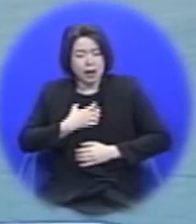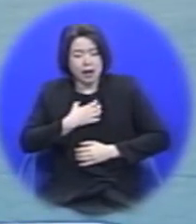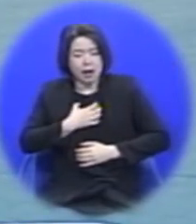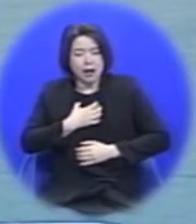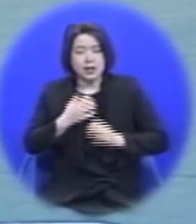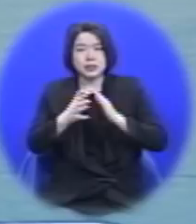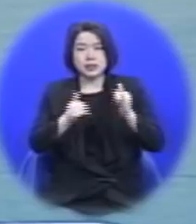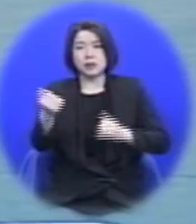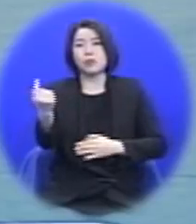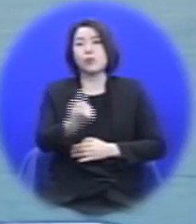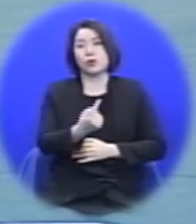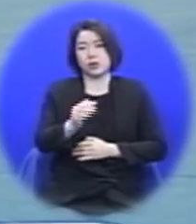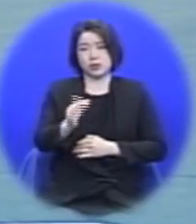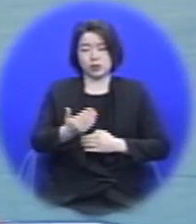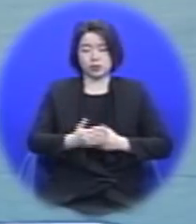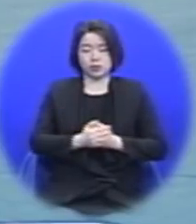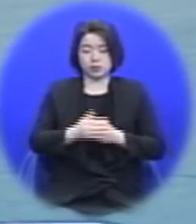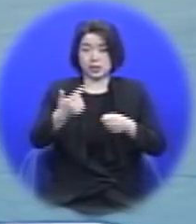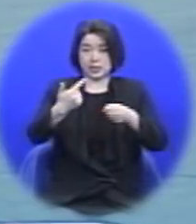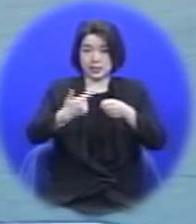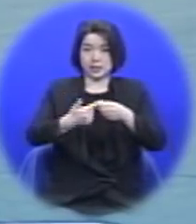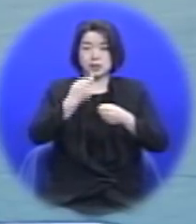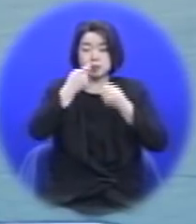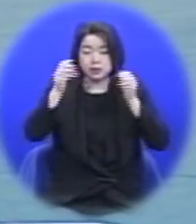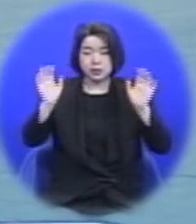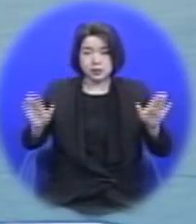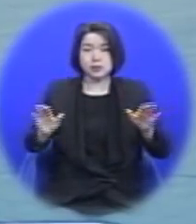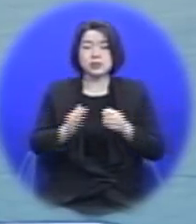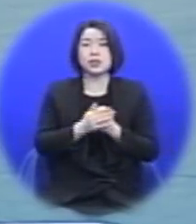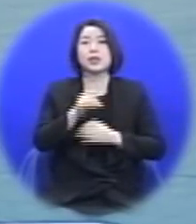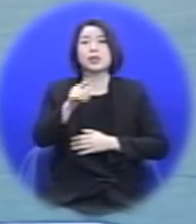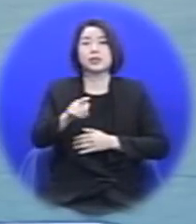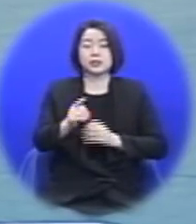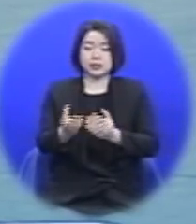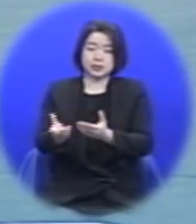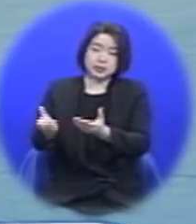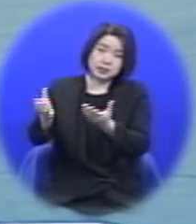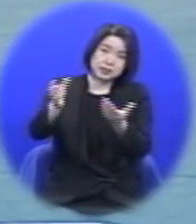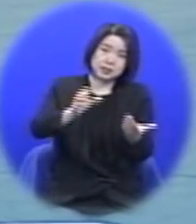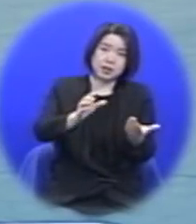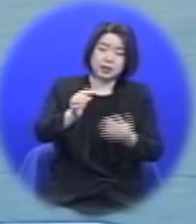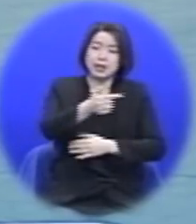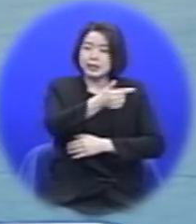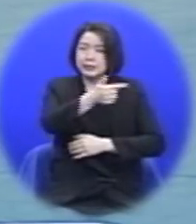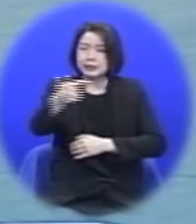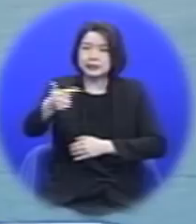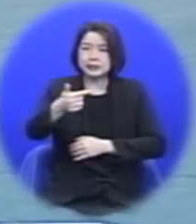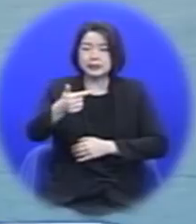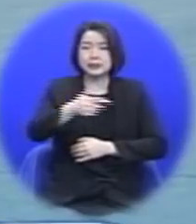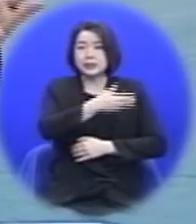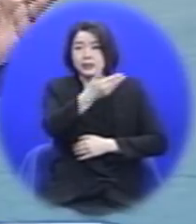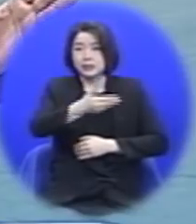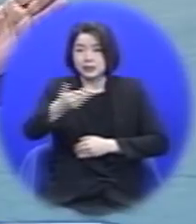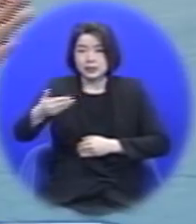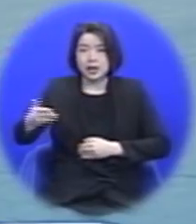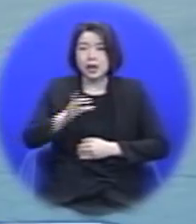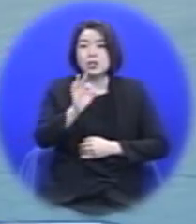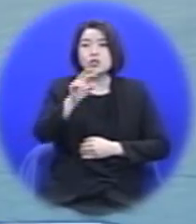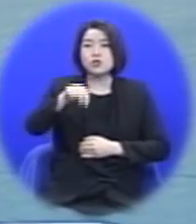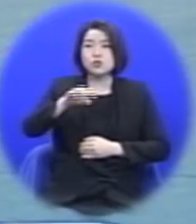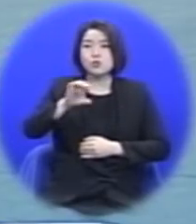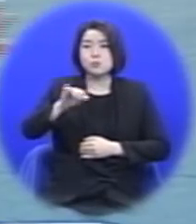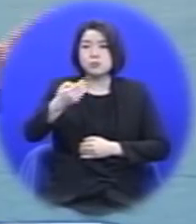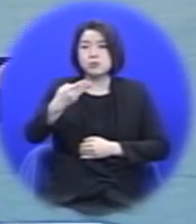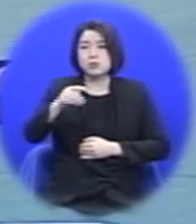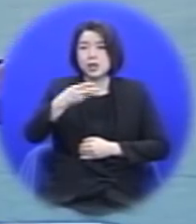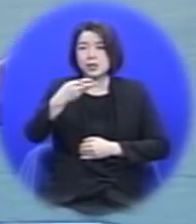사람들에게 임하게 됩니다. 여섯 번째 천사가 그 대접을 큰 강, 유프라테스 강에 쏟으니